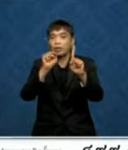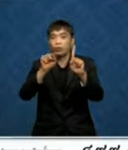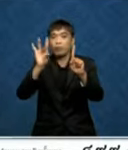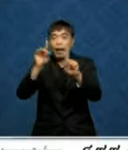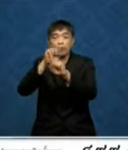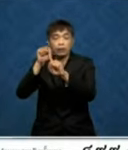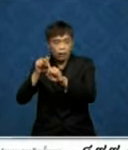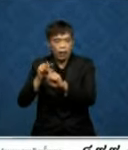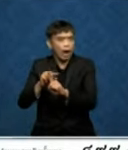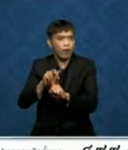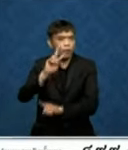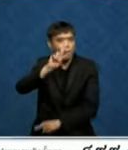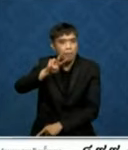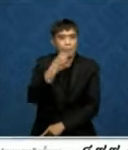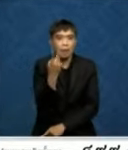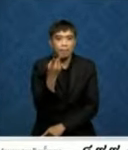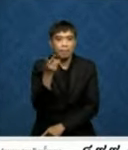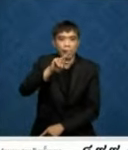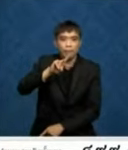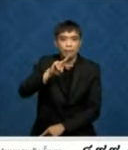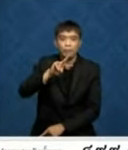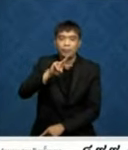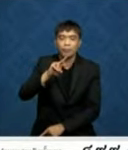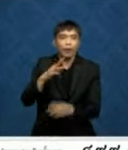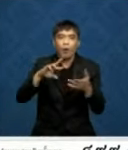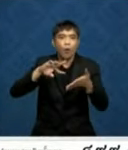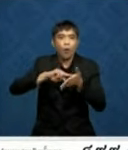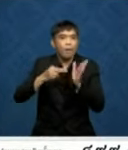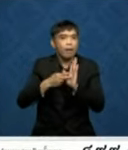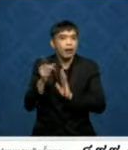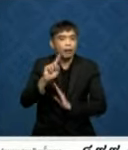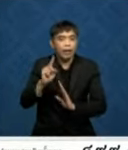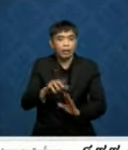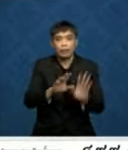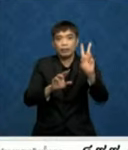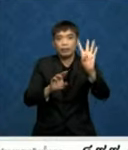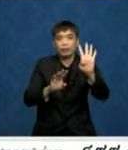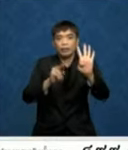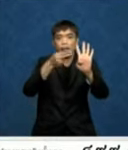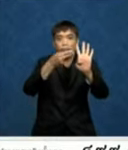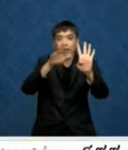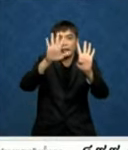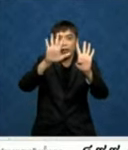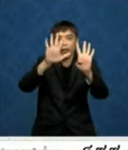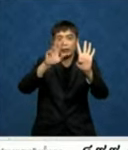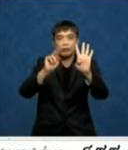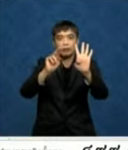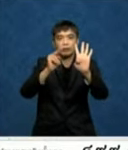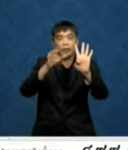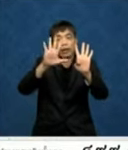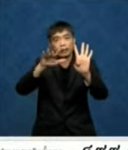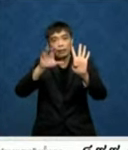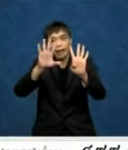ามคือมันอะไรกันครับงบรวม 450,000 ล้านบาทเอาเฉพาะในพระราชบัญญัติฉบับนี้ 122,000 ล้านบาท